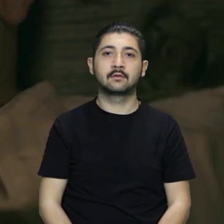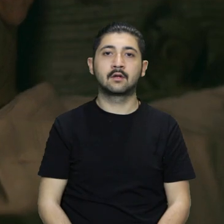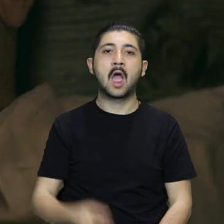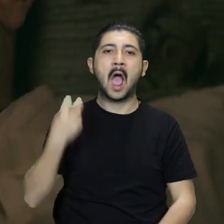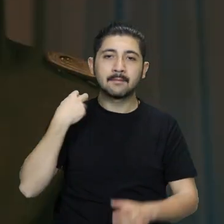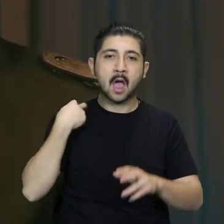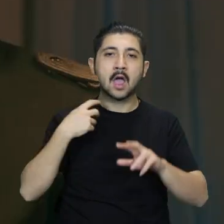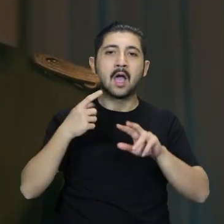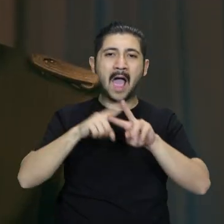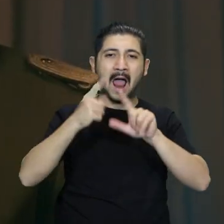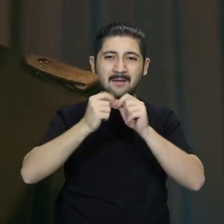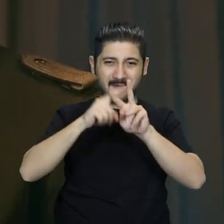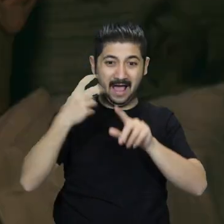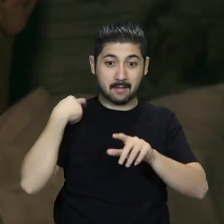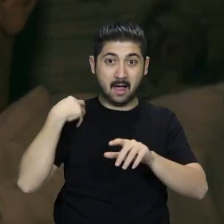Albay Halil Bey.